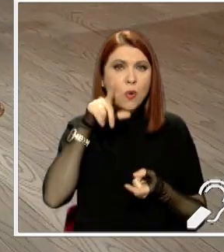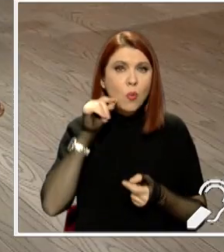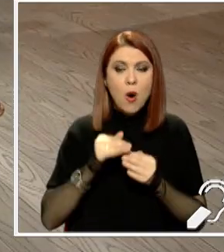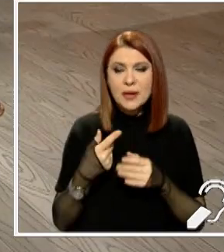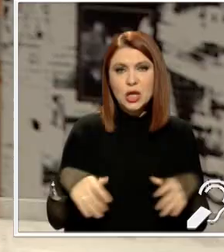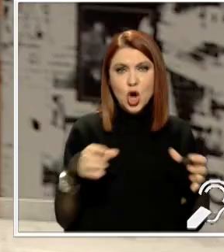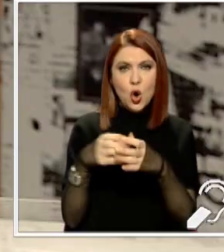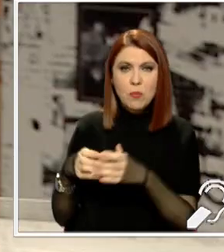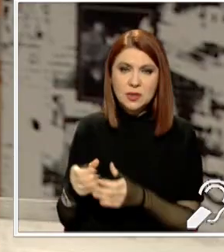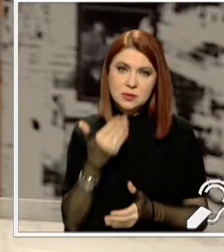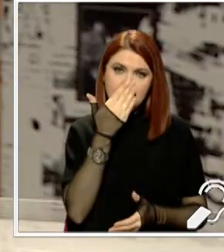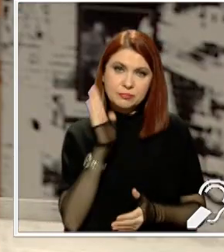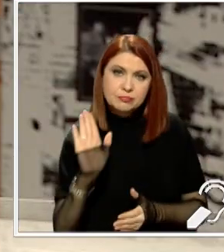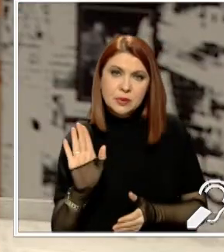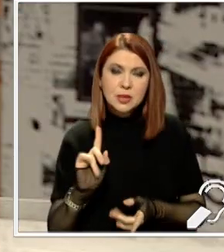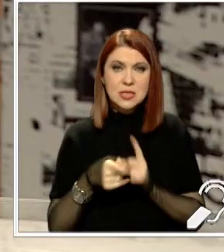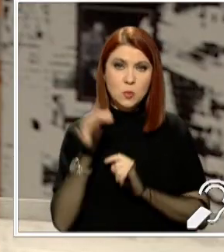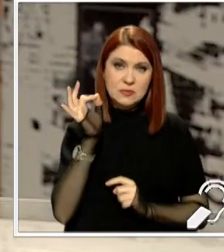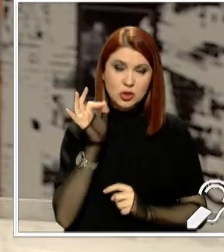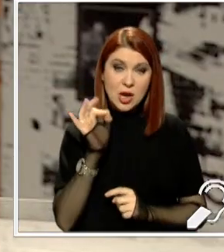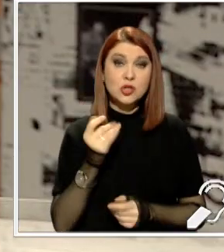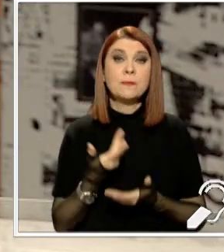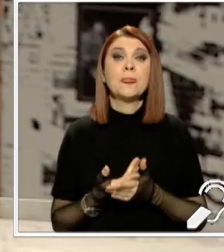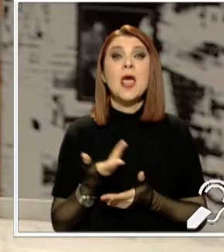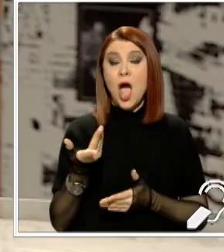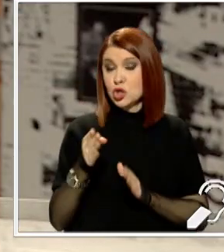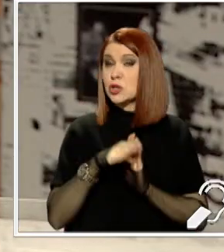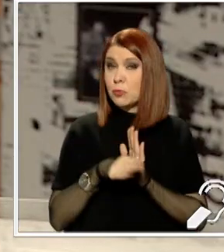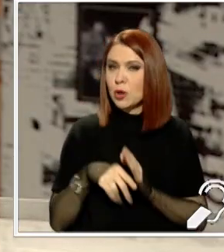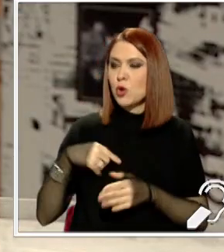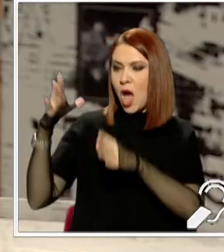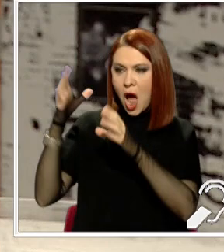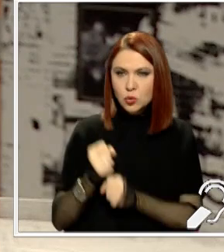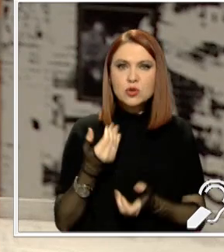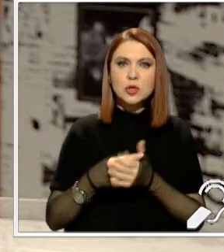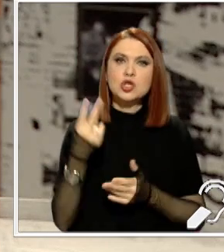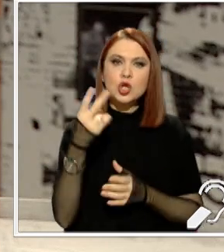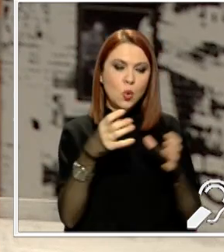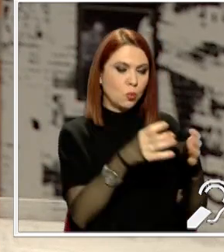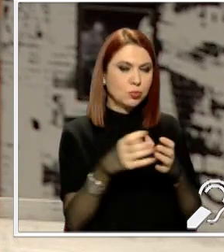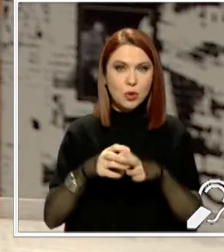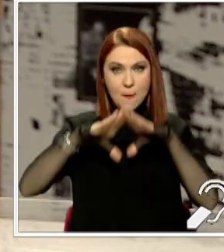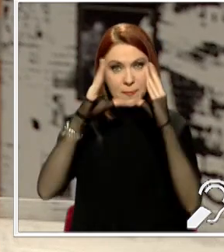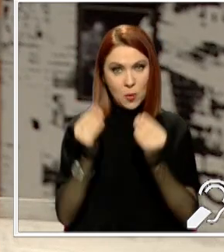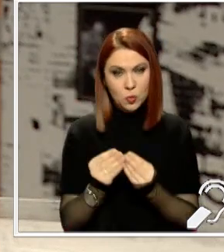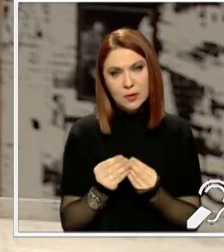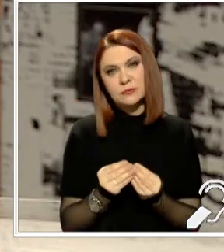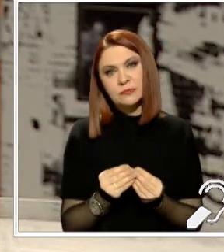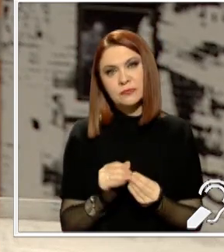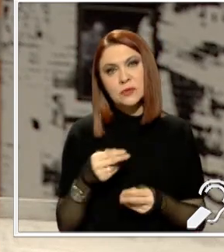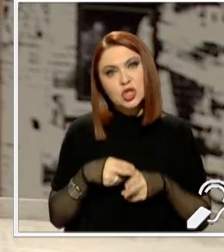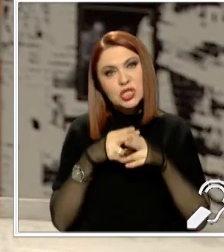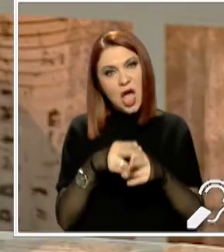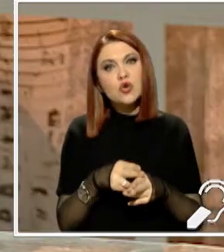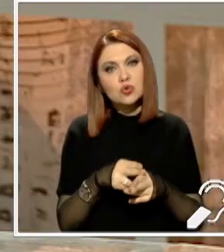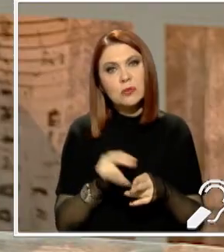din comunități specifice sau expertiză. Prin Civil Society Pitch noi încercăm să aducem aceste două sfere împreună și să-i